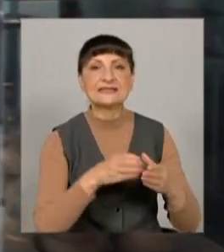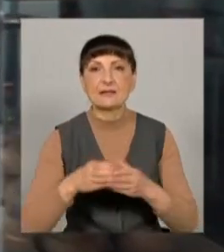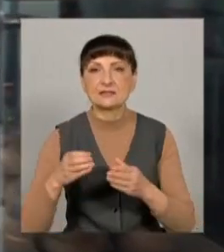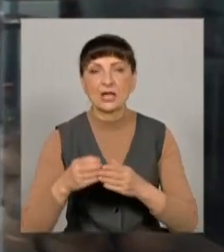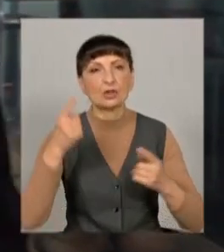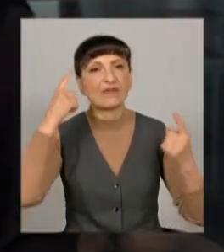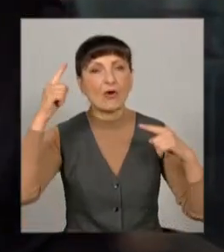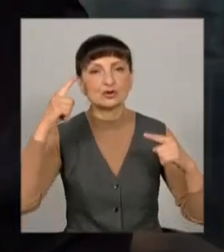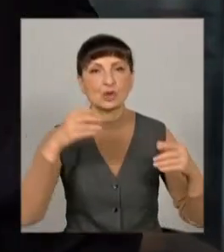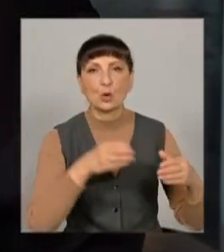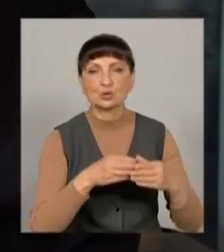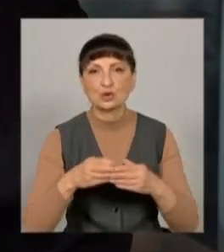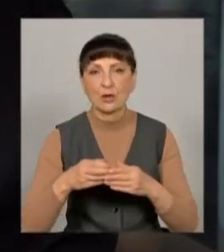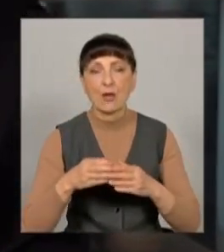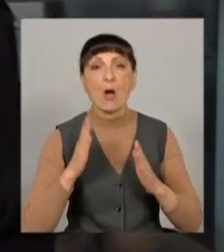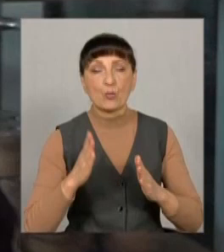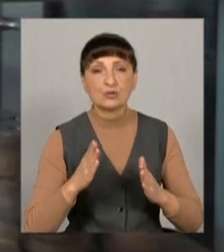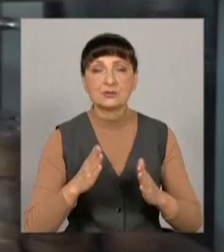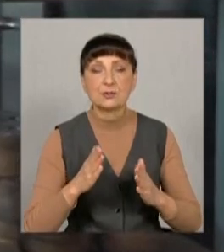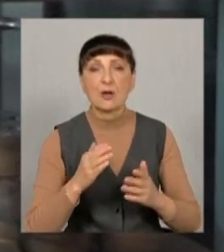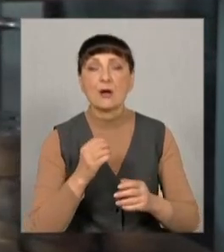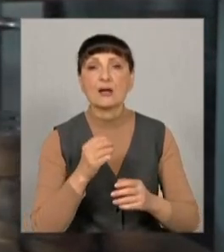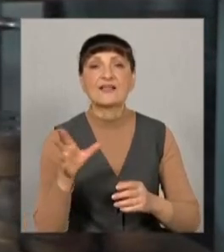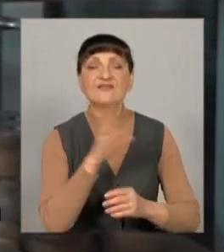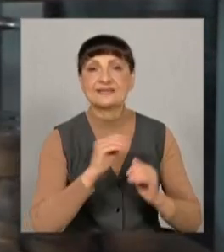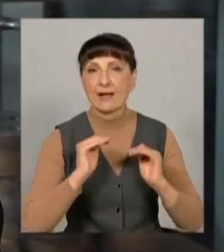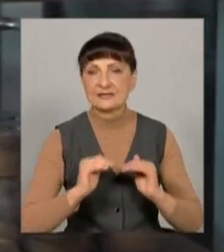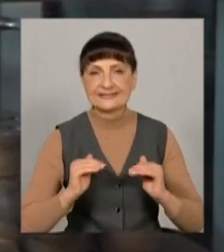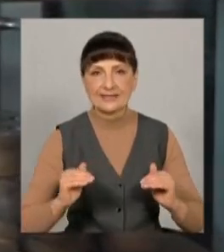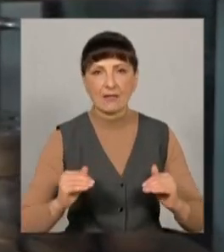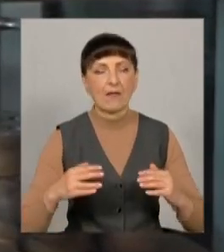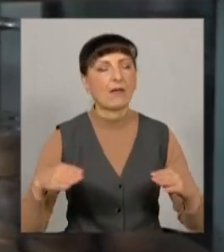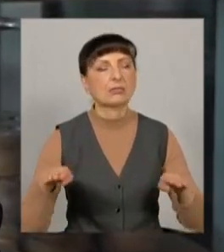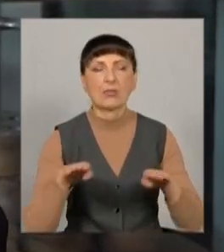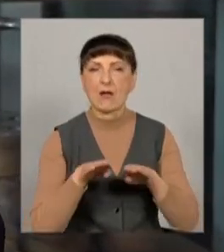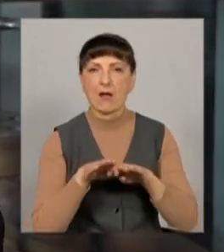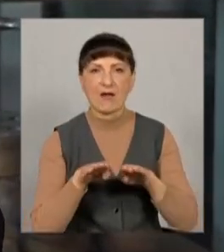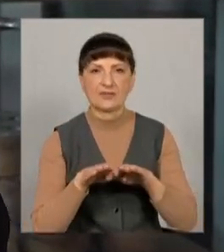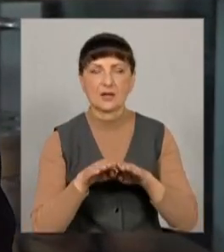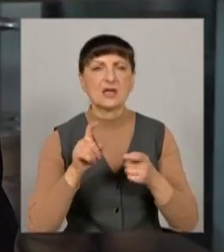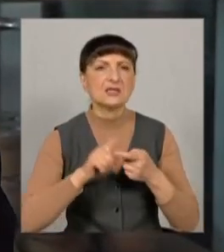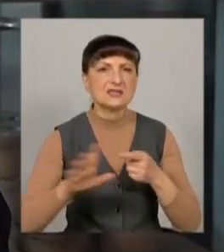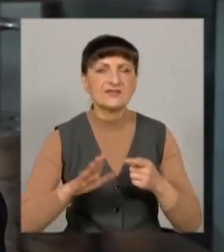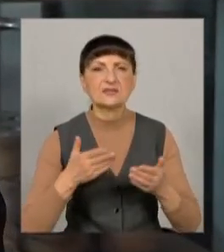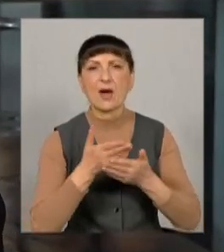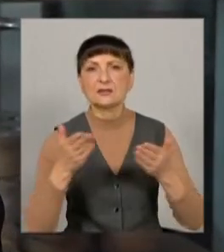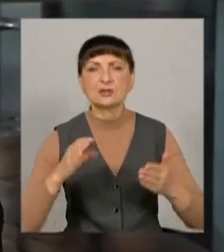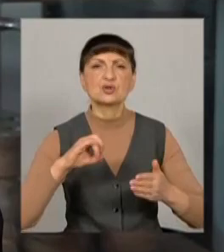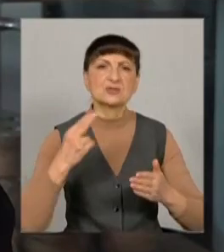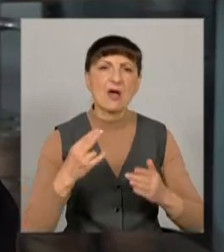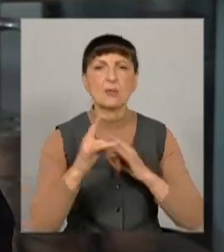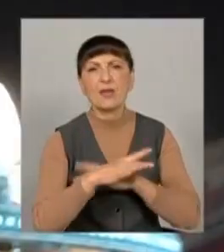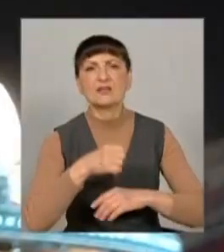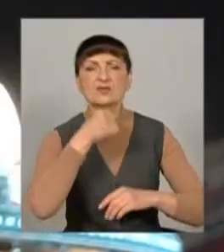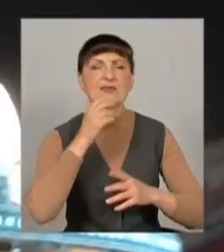кружки будет производиться для всех детей на равных возможностях, вне зависимости от их социального